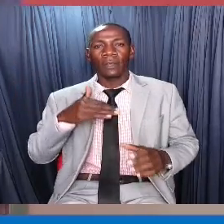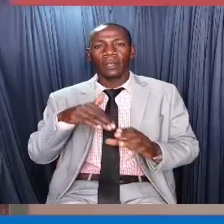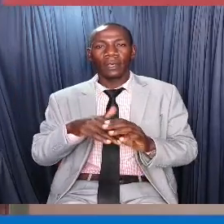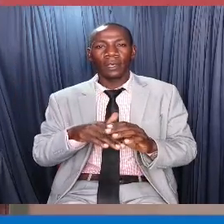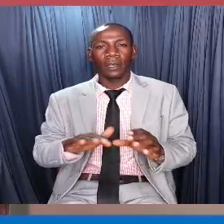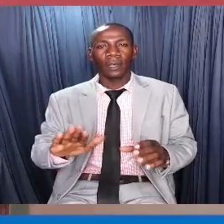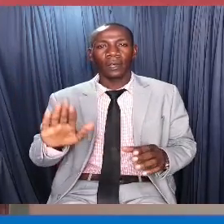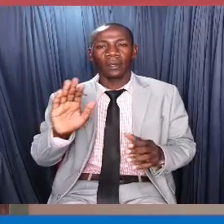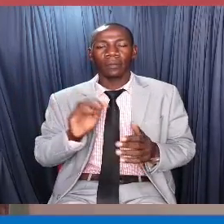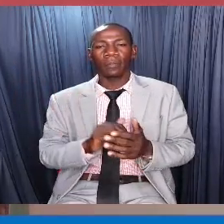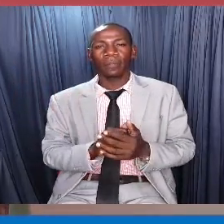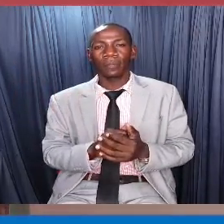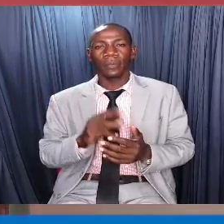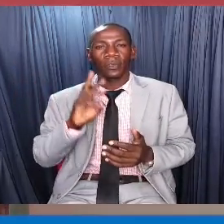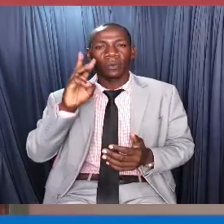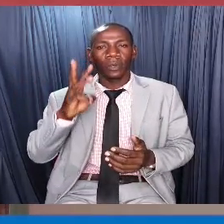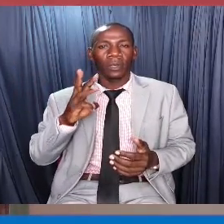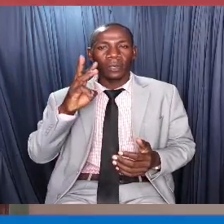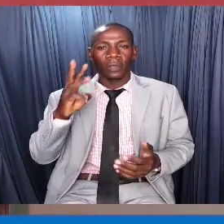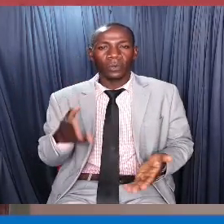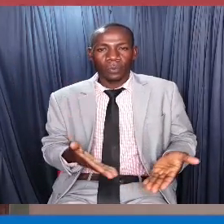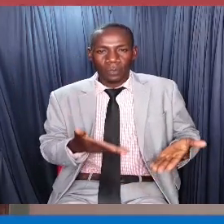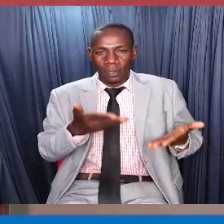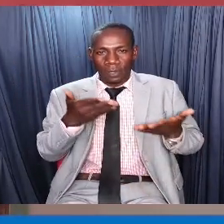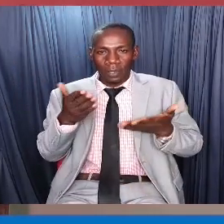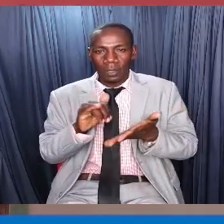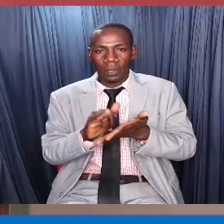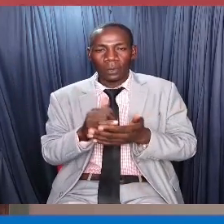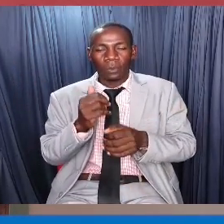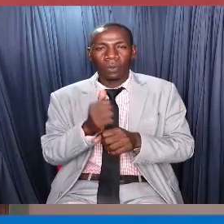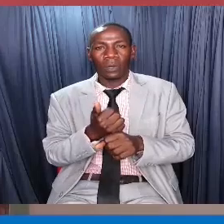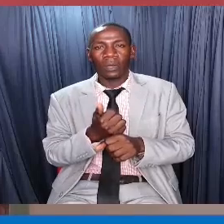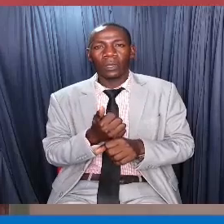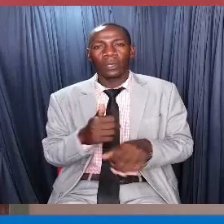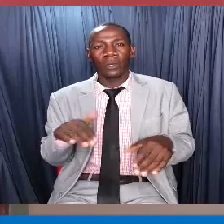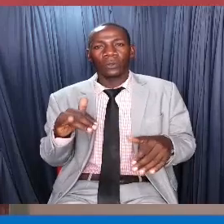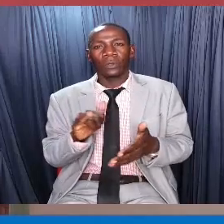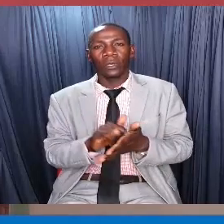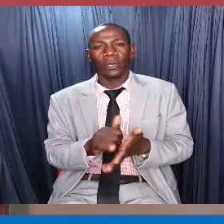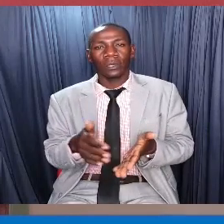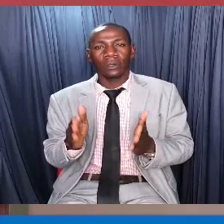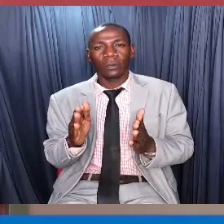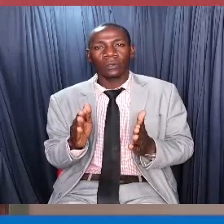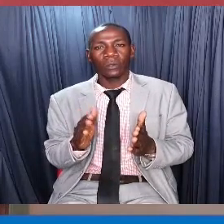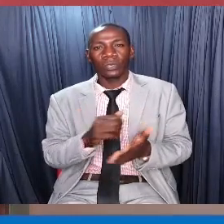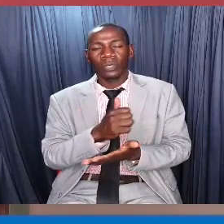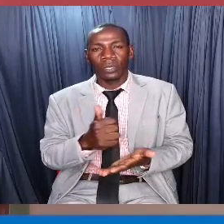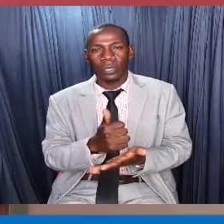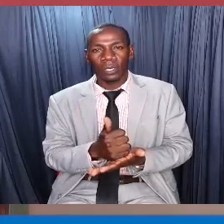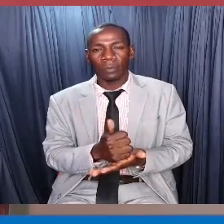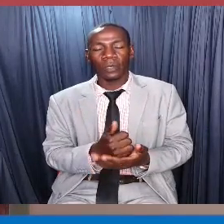yake. Anybody feeling that willingly? Kuinua kazi hiyo. To exalt that work. Anafanya hivyo. Does so. Bwana Yesu